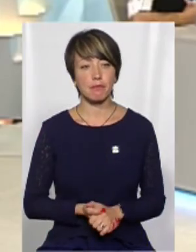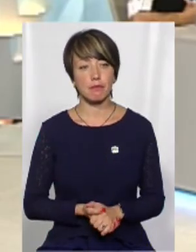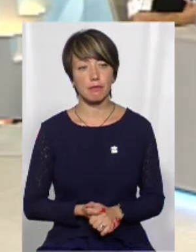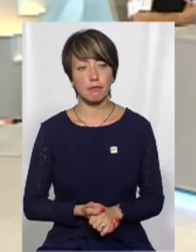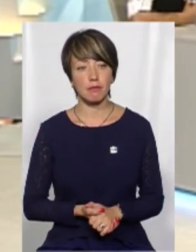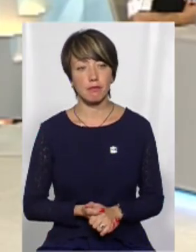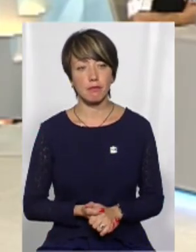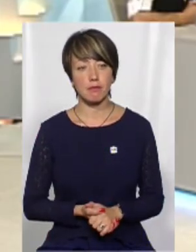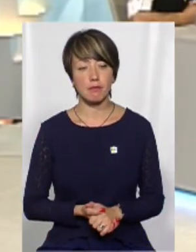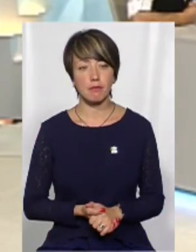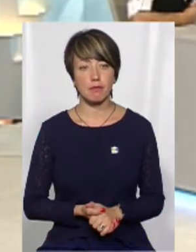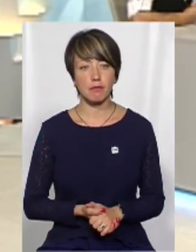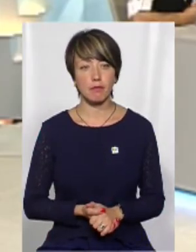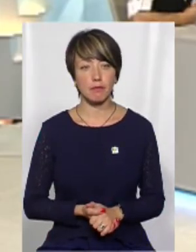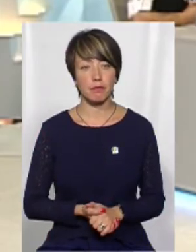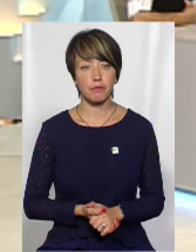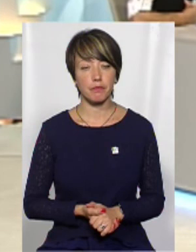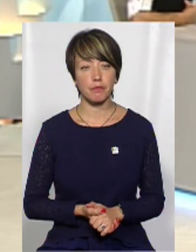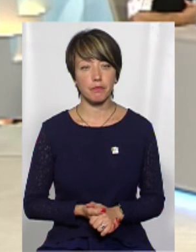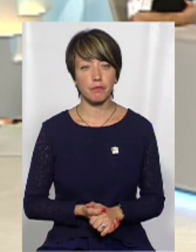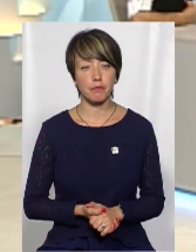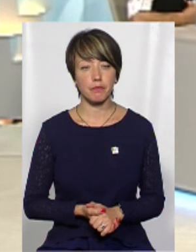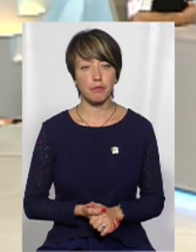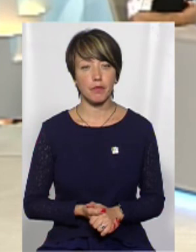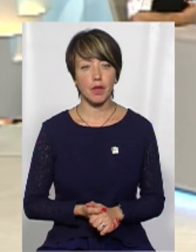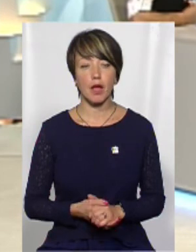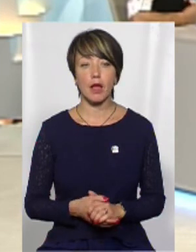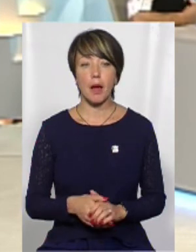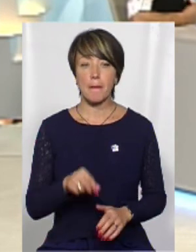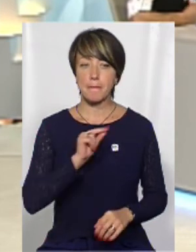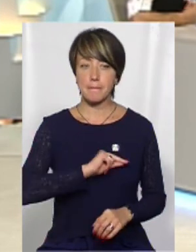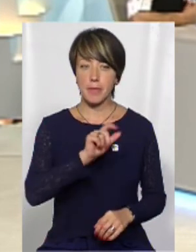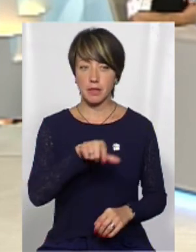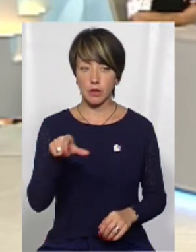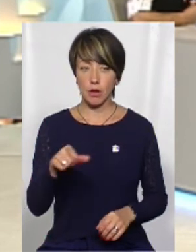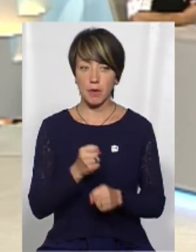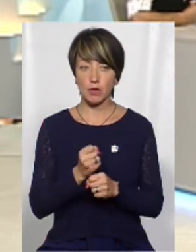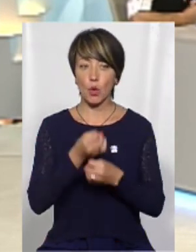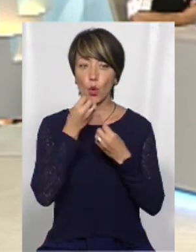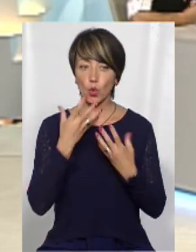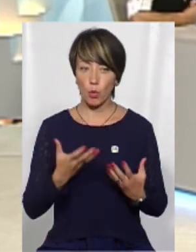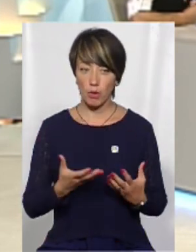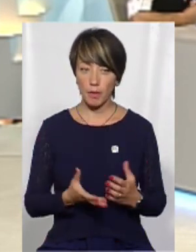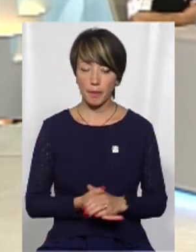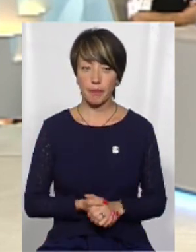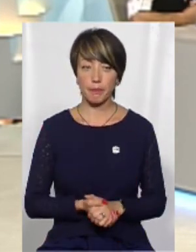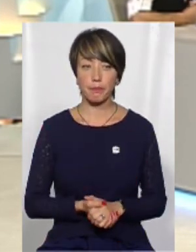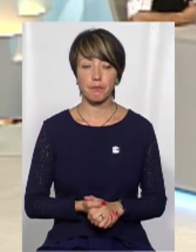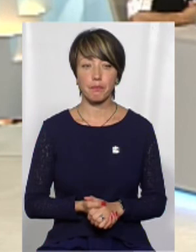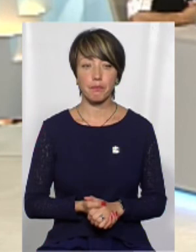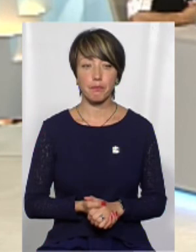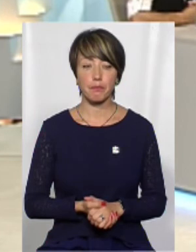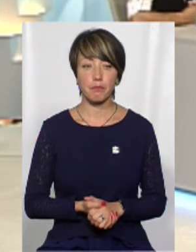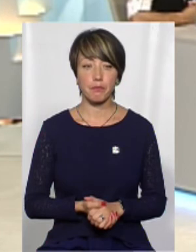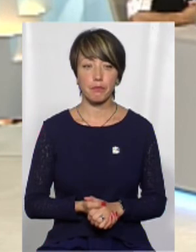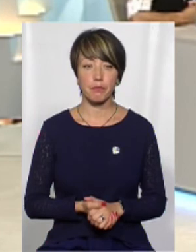personnel travaille bien, en règle générale. Тобто персонал, він працює добре. L'encadrement,